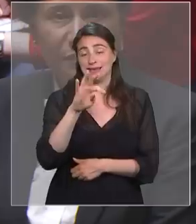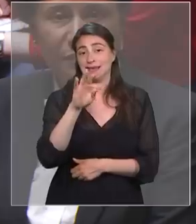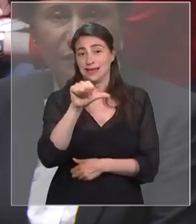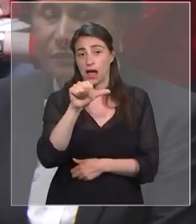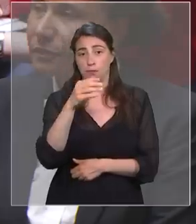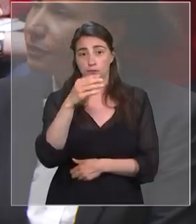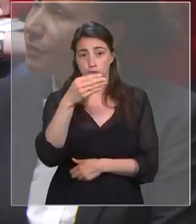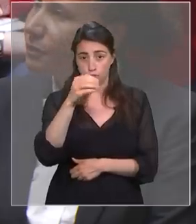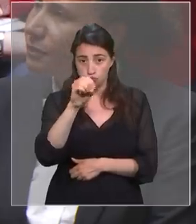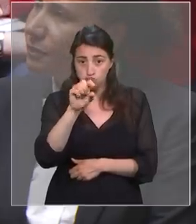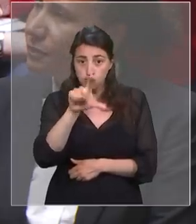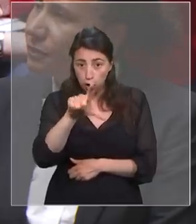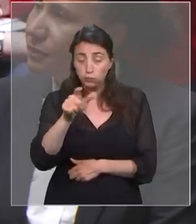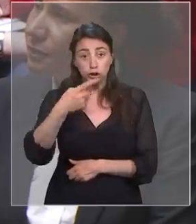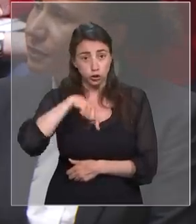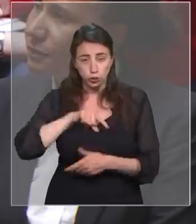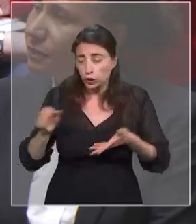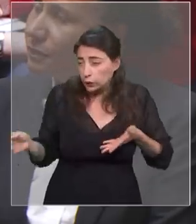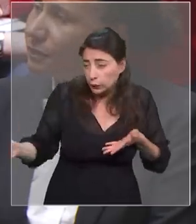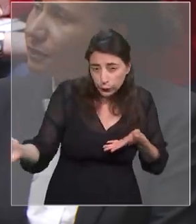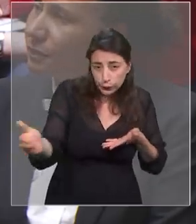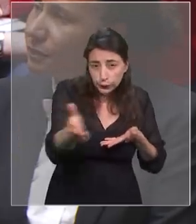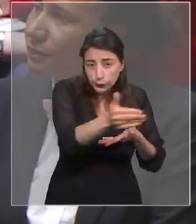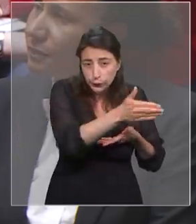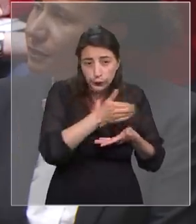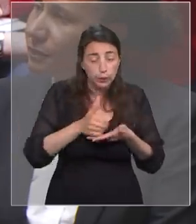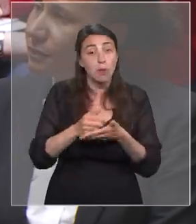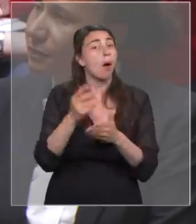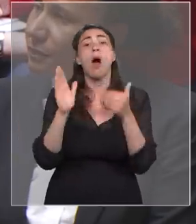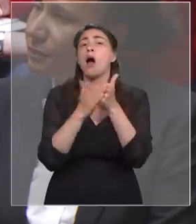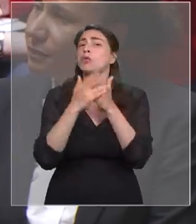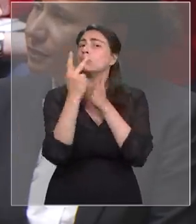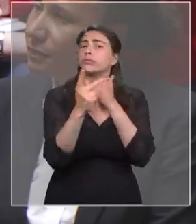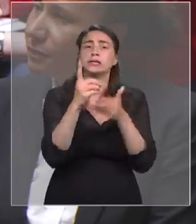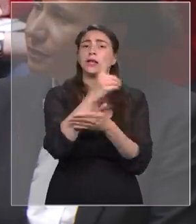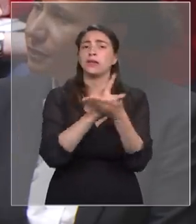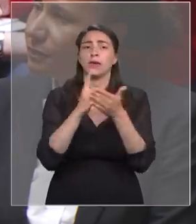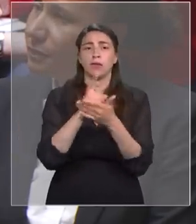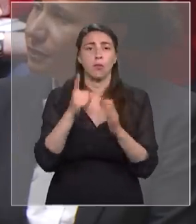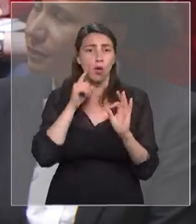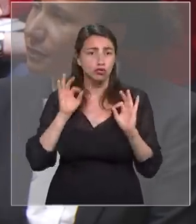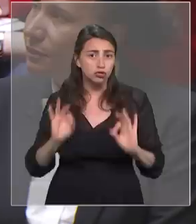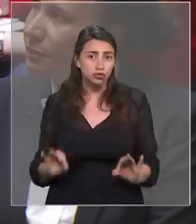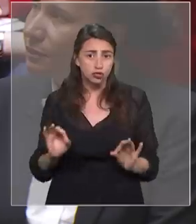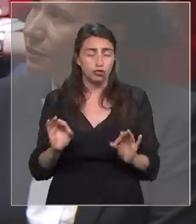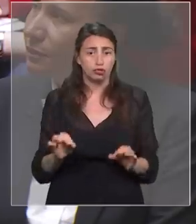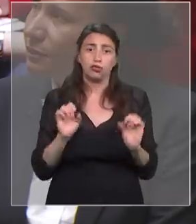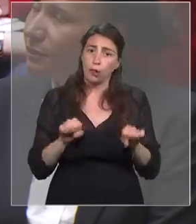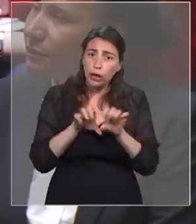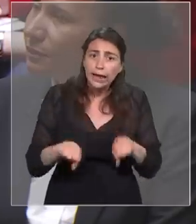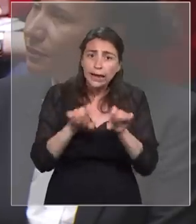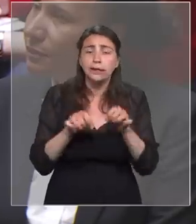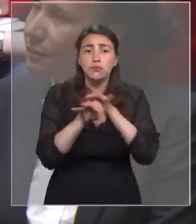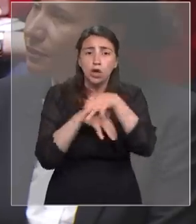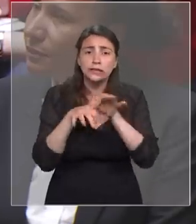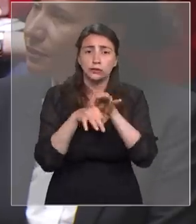votre circonscription, à quelques dizaines de kilomètres, de manière à reproduire du principe actif de paracétamol en France. En ce qui concerne